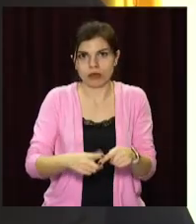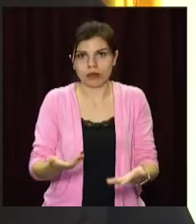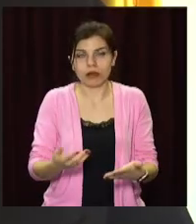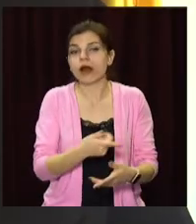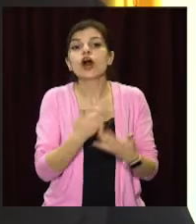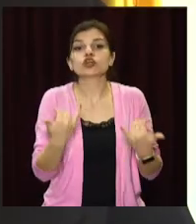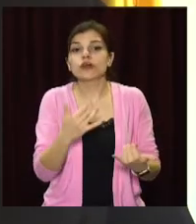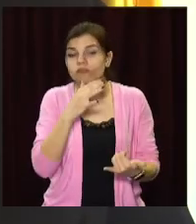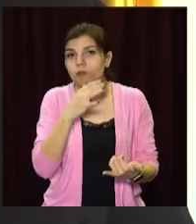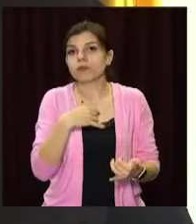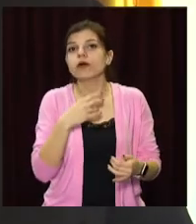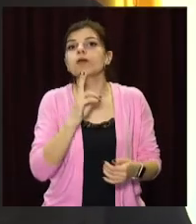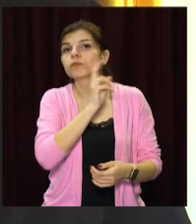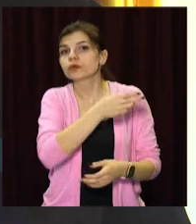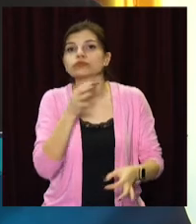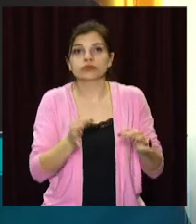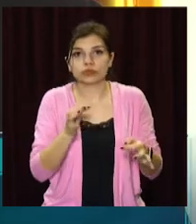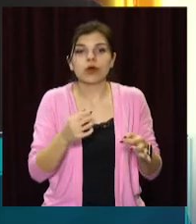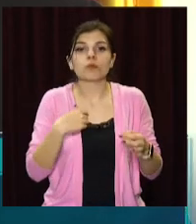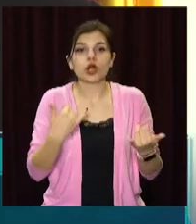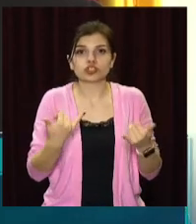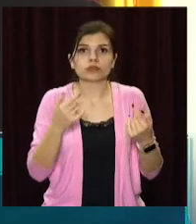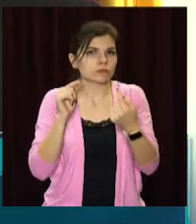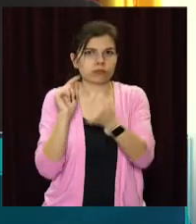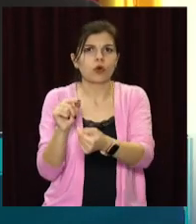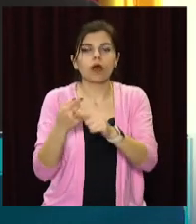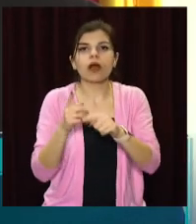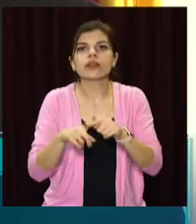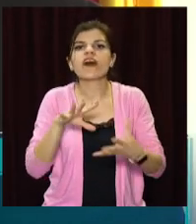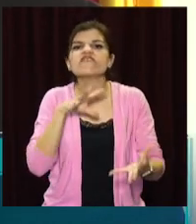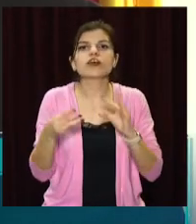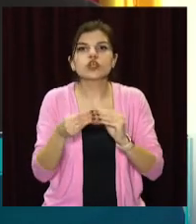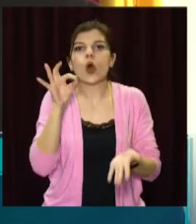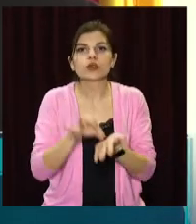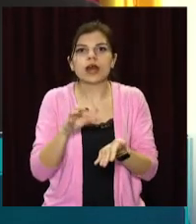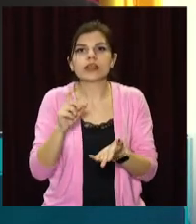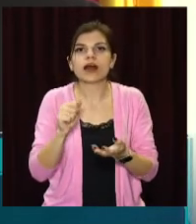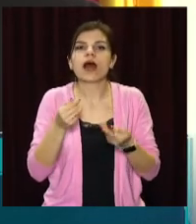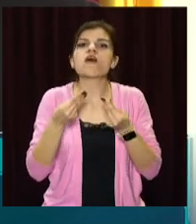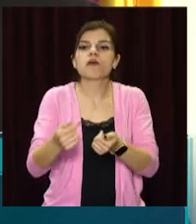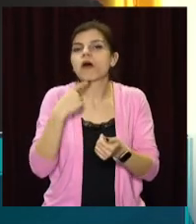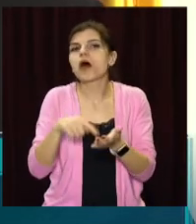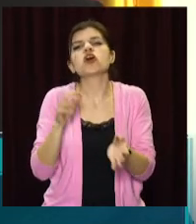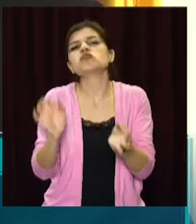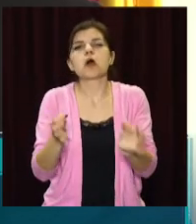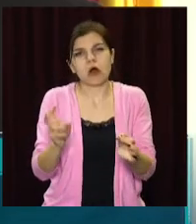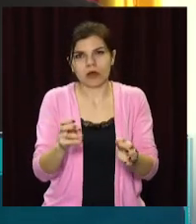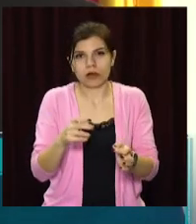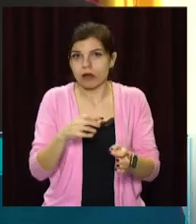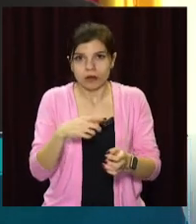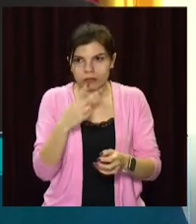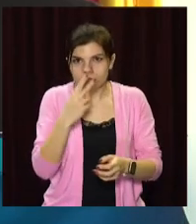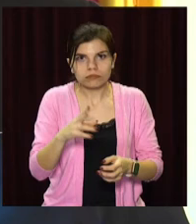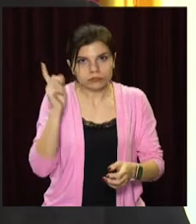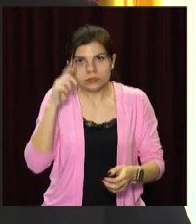На даний момент ми подали в суд, ми опротестовуємо висновки по оцінці впливу на довкілля, яке дало